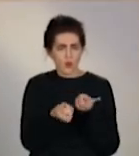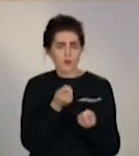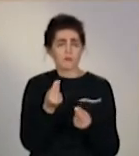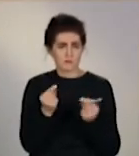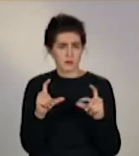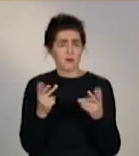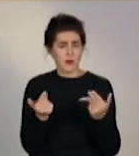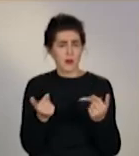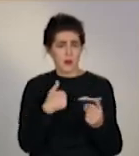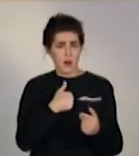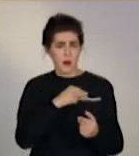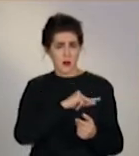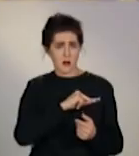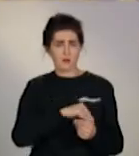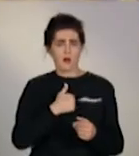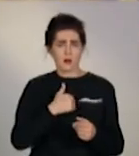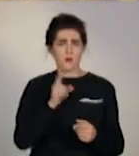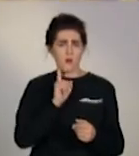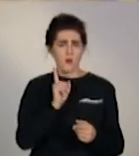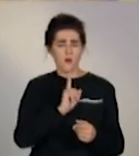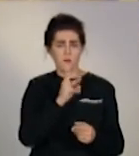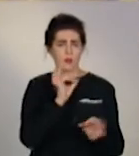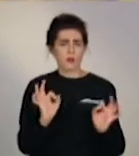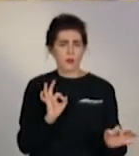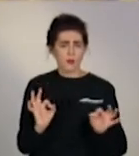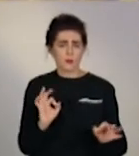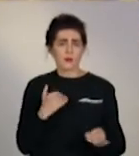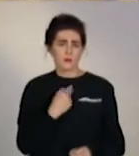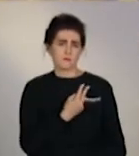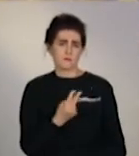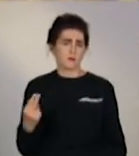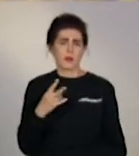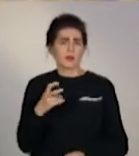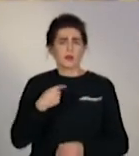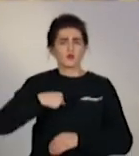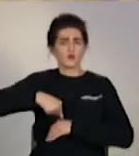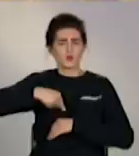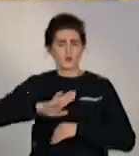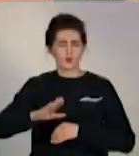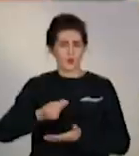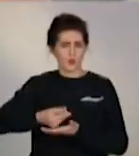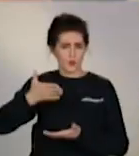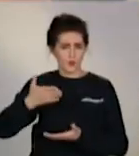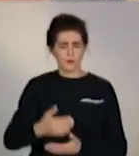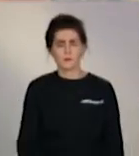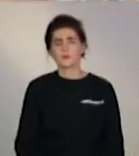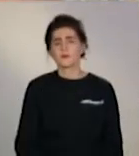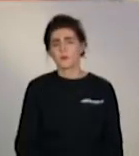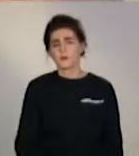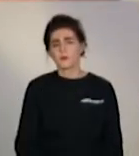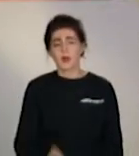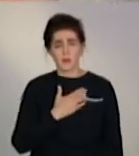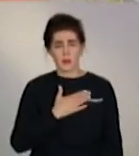да. Я работаю, пока зарабатываю нормально, поэтому, блин, ну... Не так существенно это подорожание. За